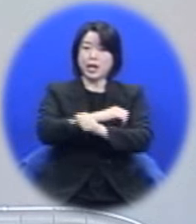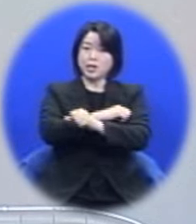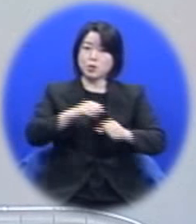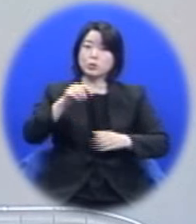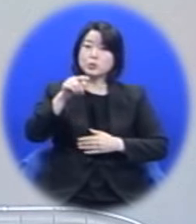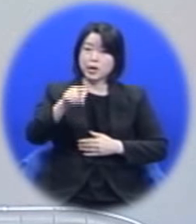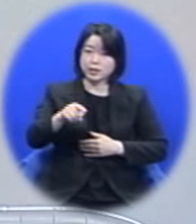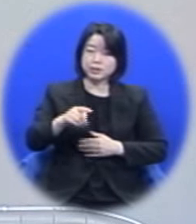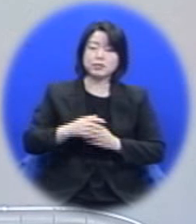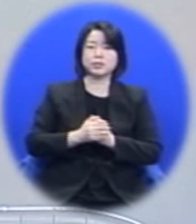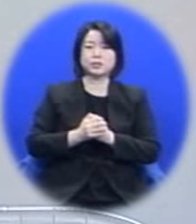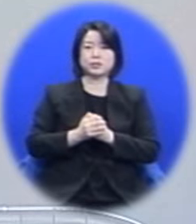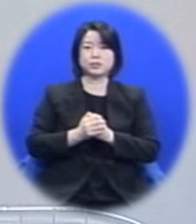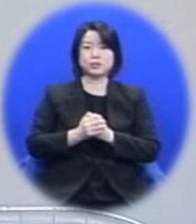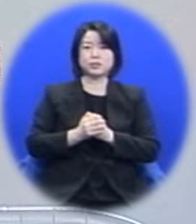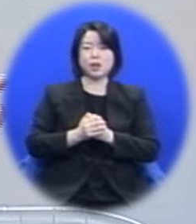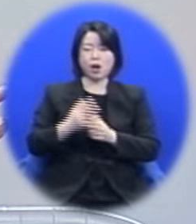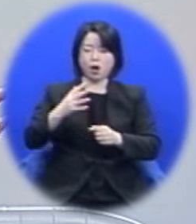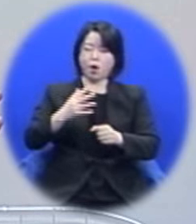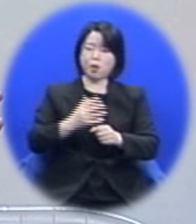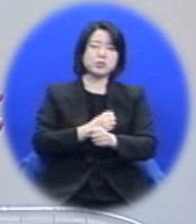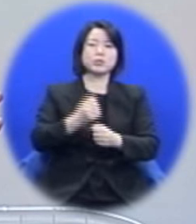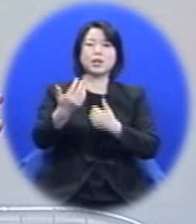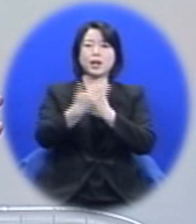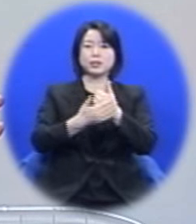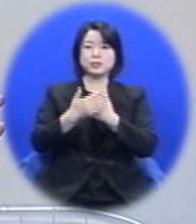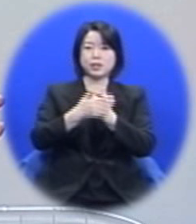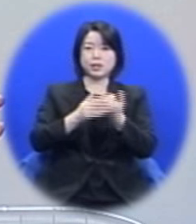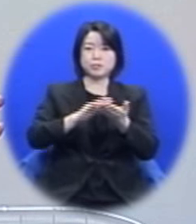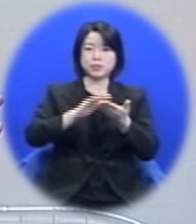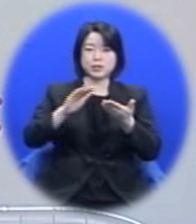용서하는 것은 엄청난 은혜입니다.